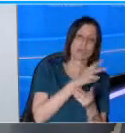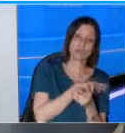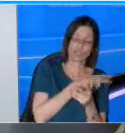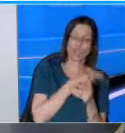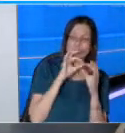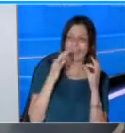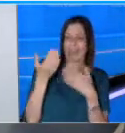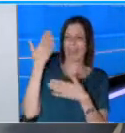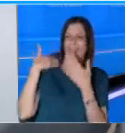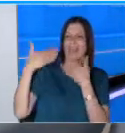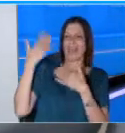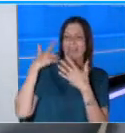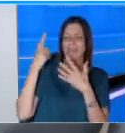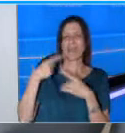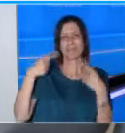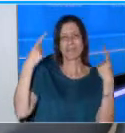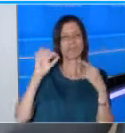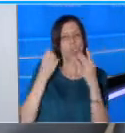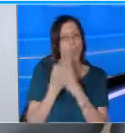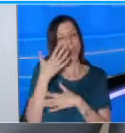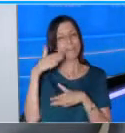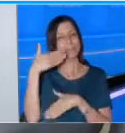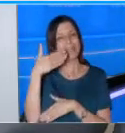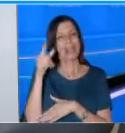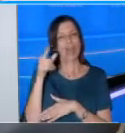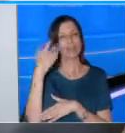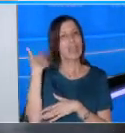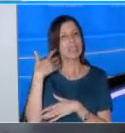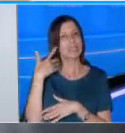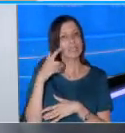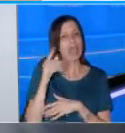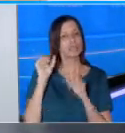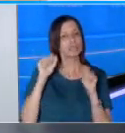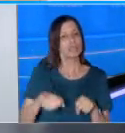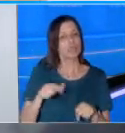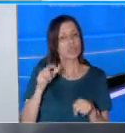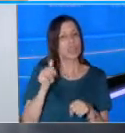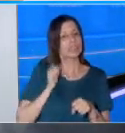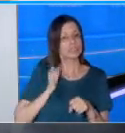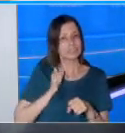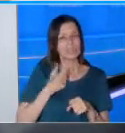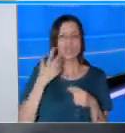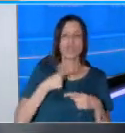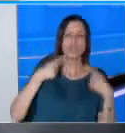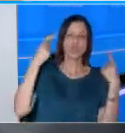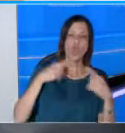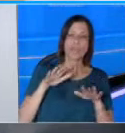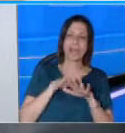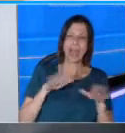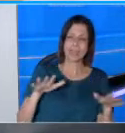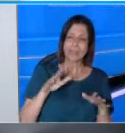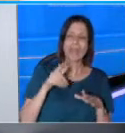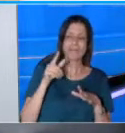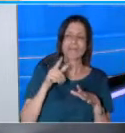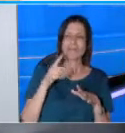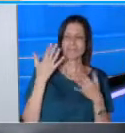אומרת מקום המדינה, מהימים שהיה כאן משטר צבאי, דרך יום האדמה, דרך אירועי אוקטובר 2000, ש13 אזרחים ערבים נרגו